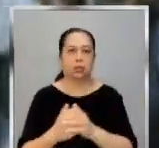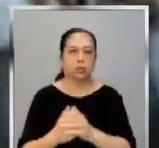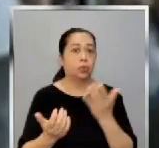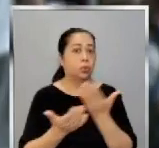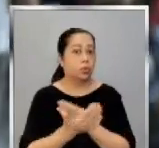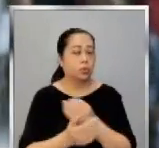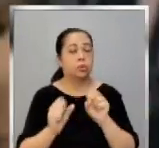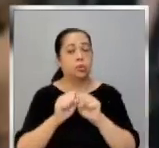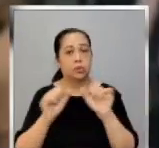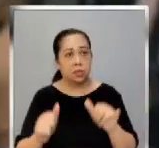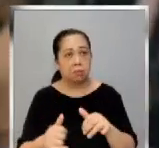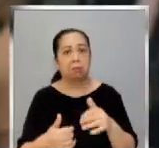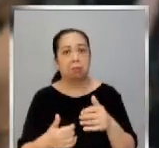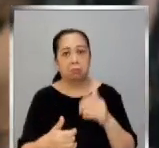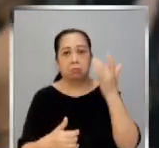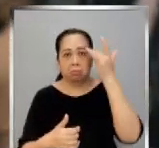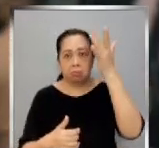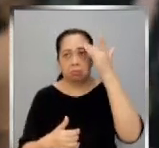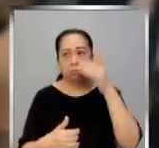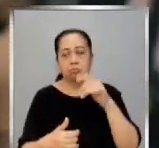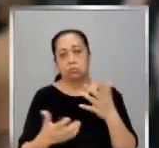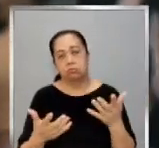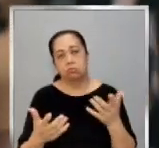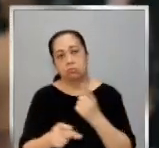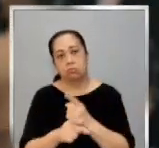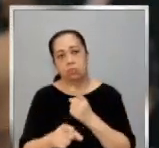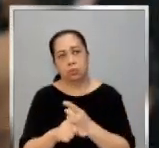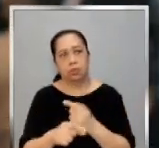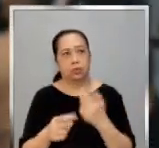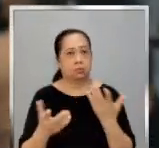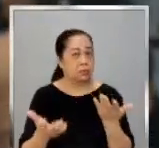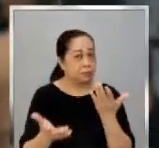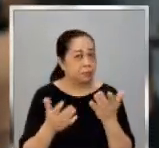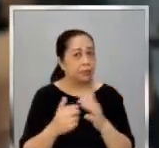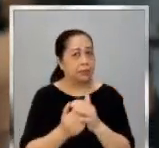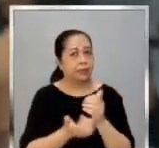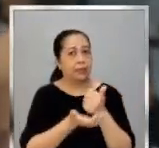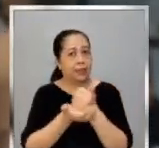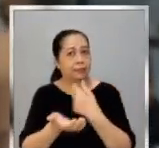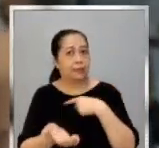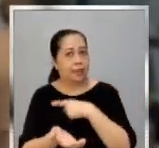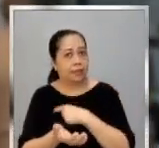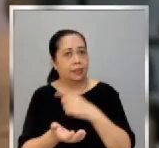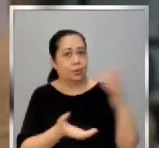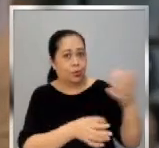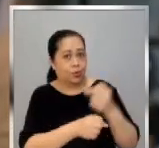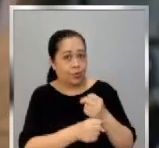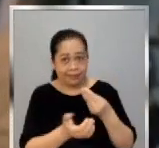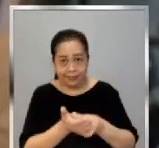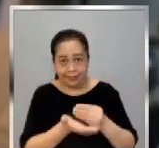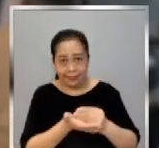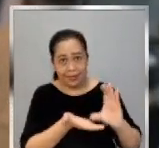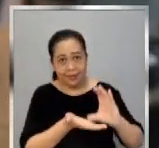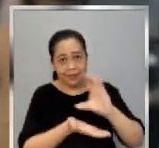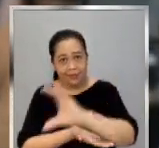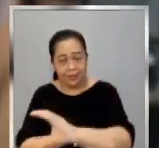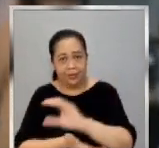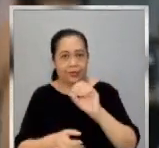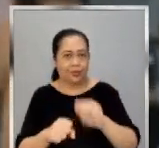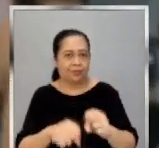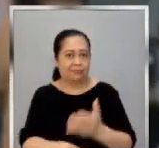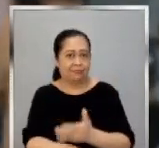no? Kailangan pala. And in so doing, baka tulungan nila kami makakuha ng pondo para magkaroon tayo ng